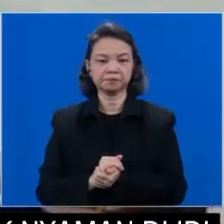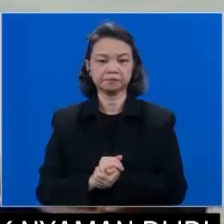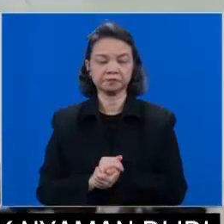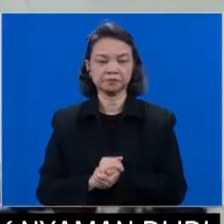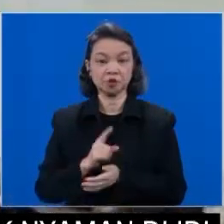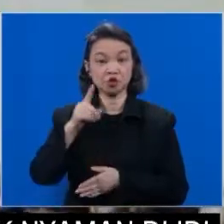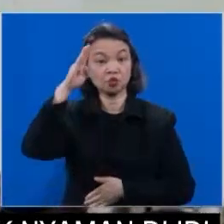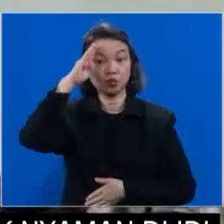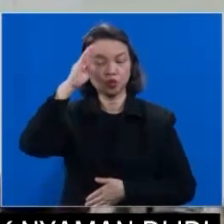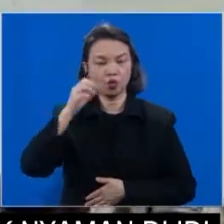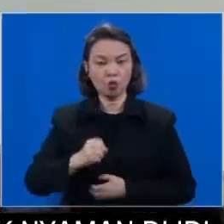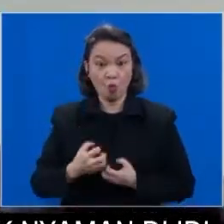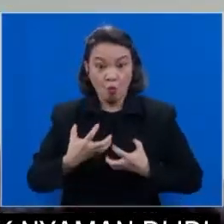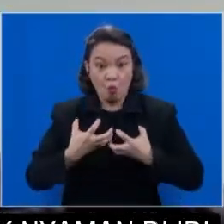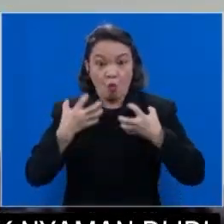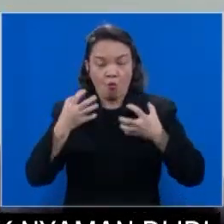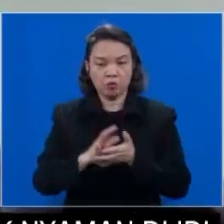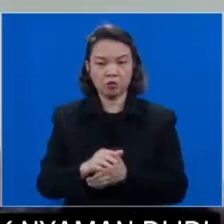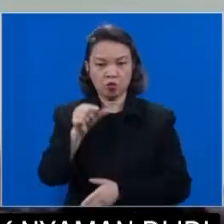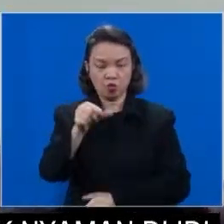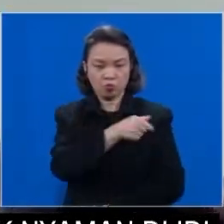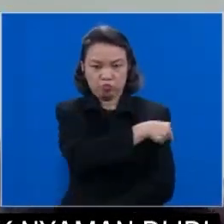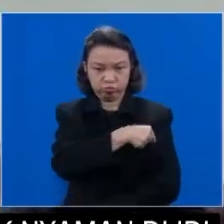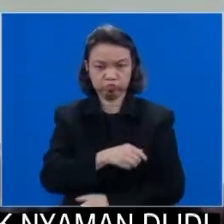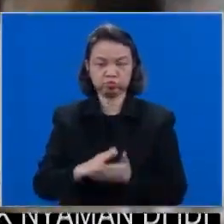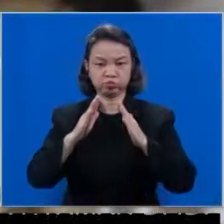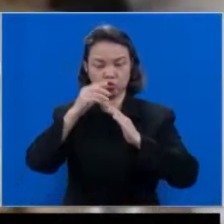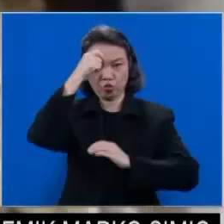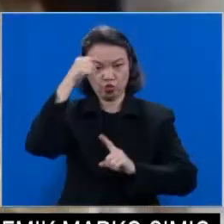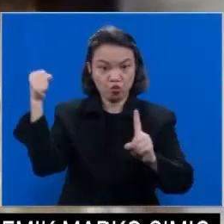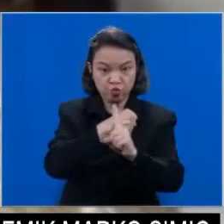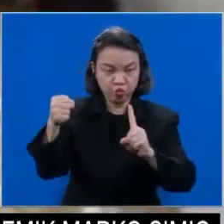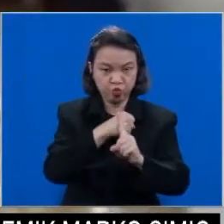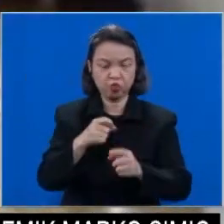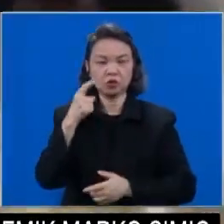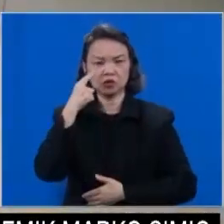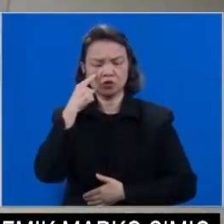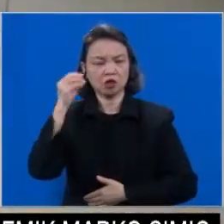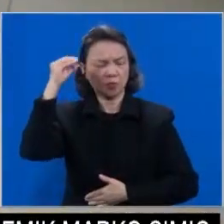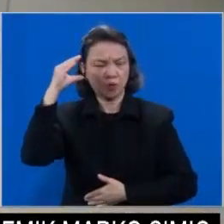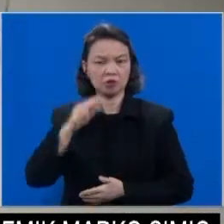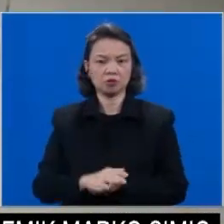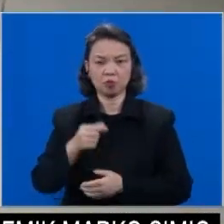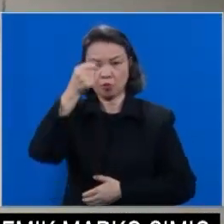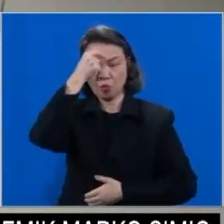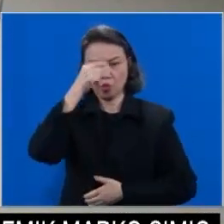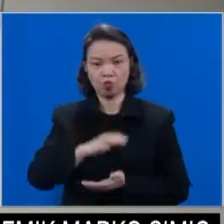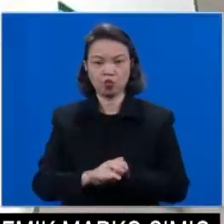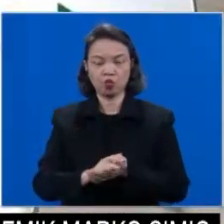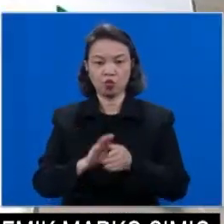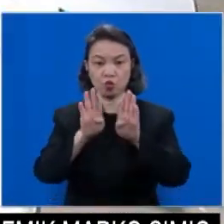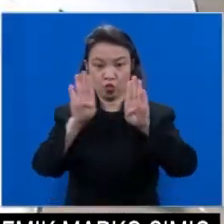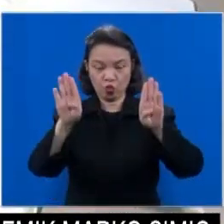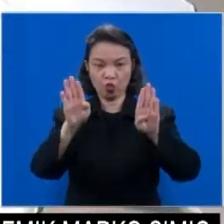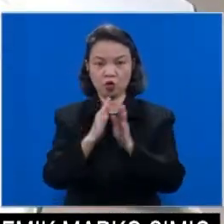Hai seorang pria mengamuk dan menyerang petugas Puskesmas sindangwangi Kecamatan Padaherang Pangandaran Selasa pagi lakupon merusak dan memecahkan pintu